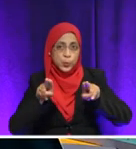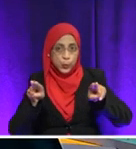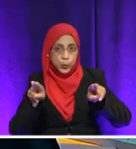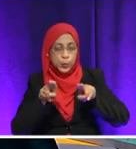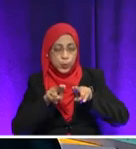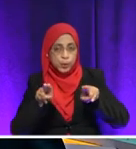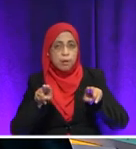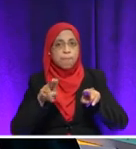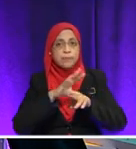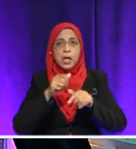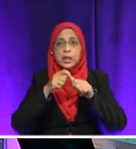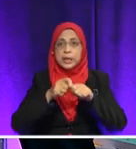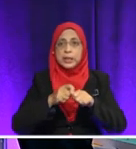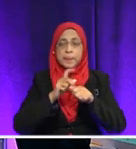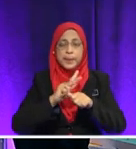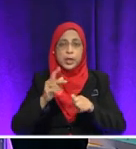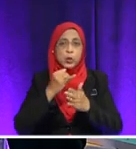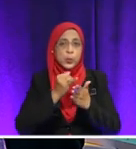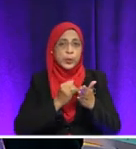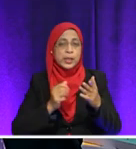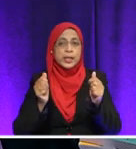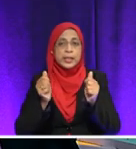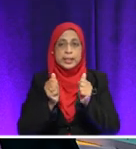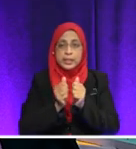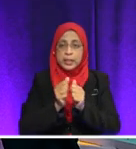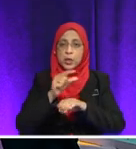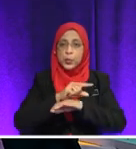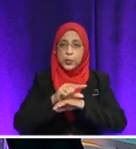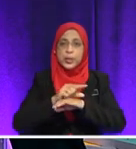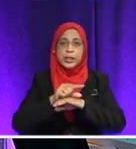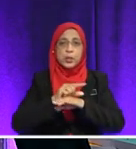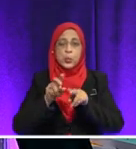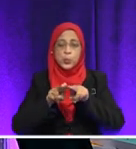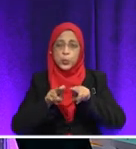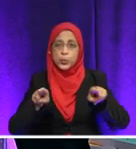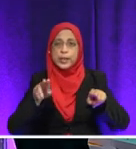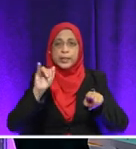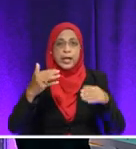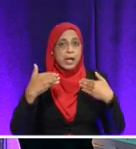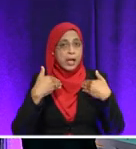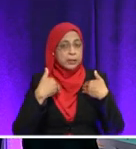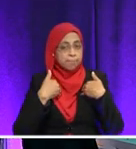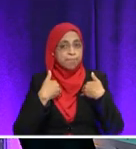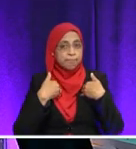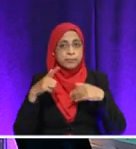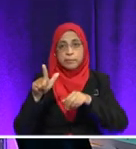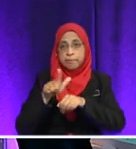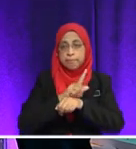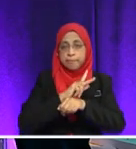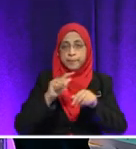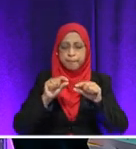Tentukan lukisan tersebut dengan menggunakan ukuran yang ada pada grafik tadi jadi kita lengkap kan garisan